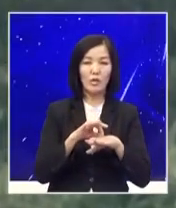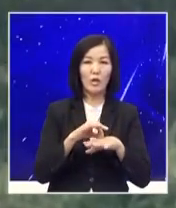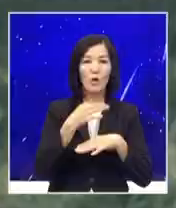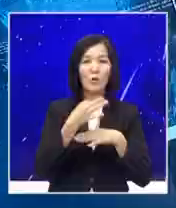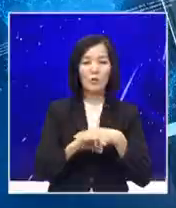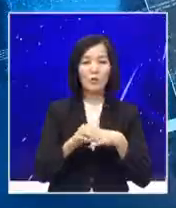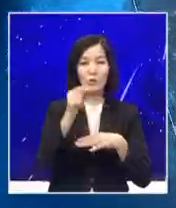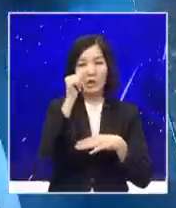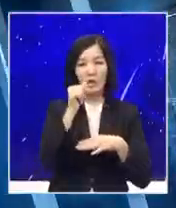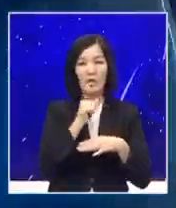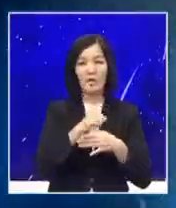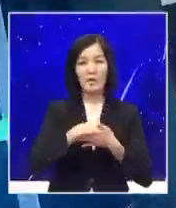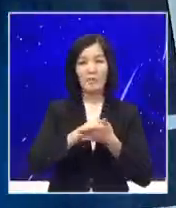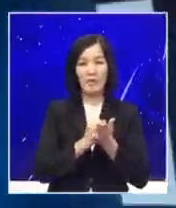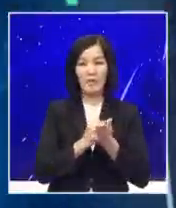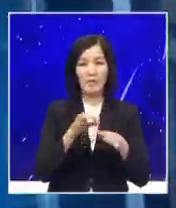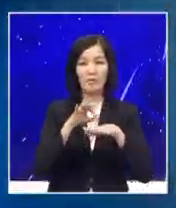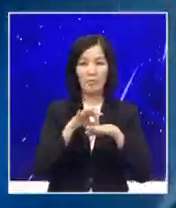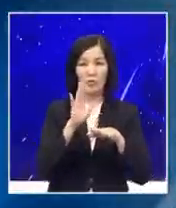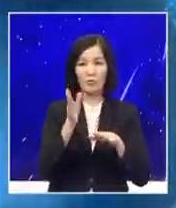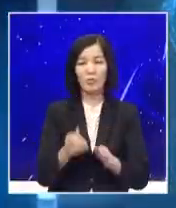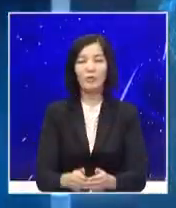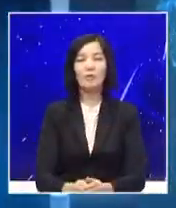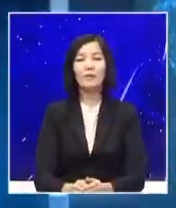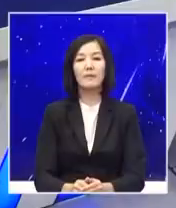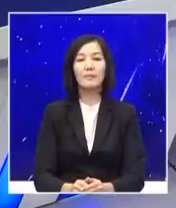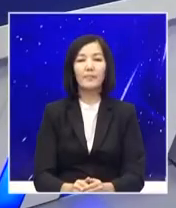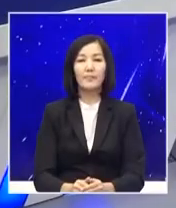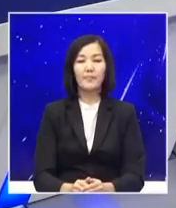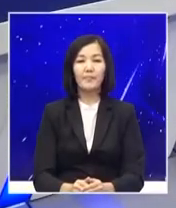айларына белгіленген. Жарқын Нұрланұлы, Нұрбек Жұрымбаев, Жетісу телеарнасы.